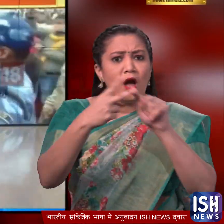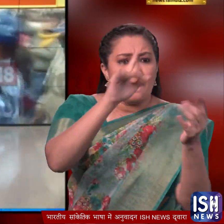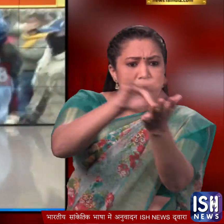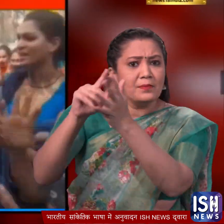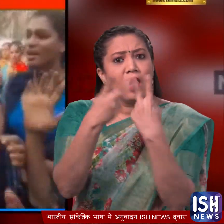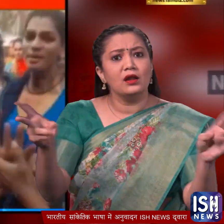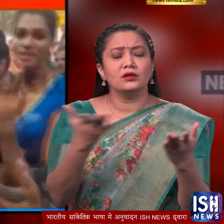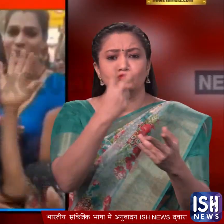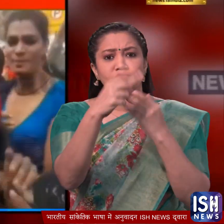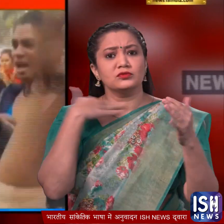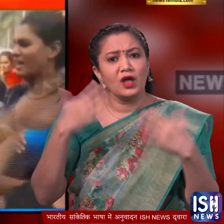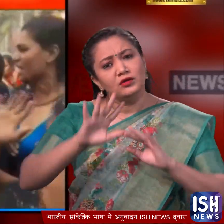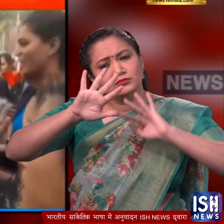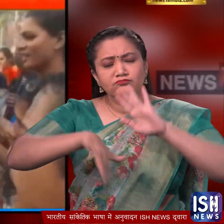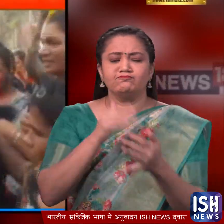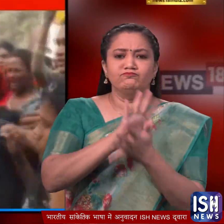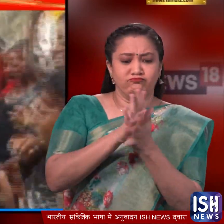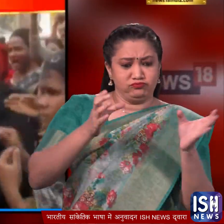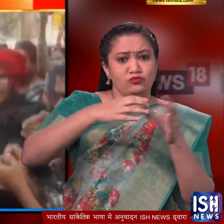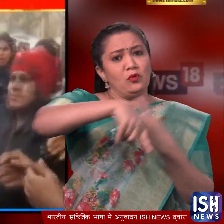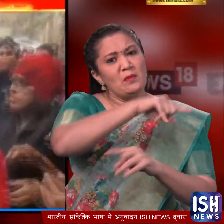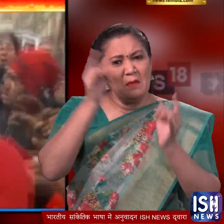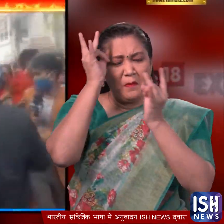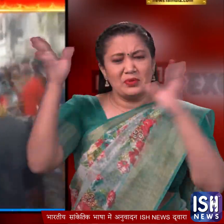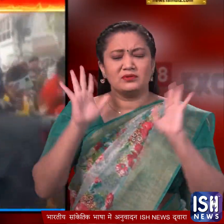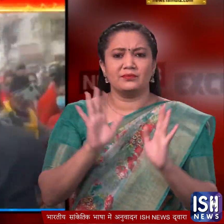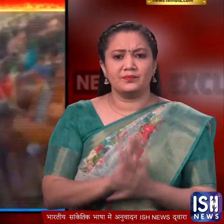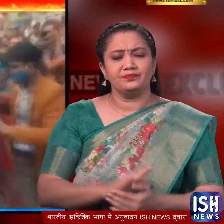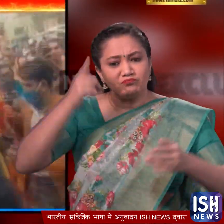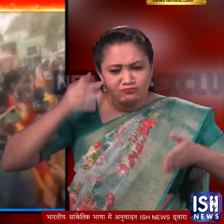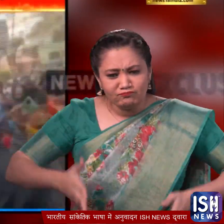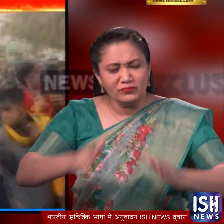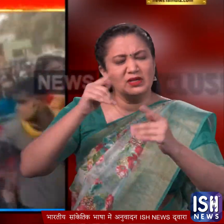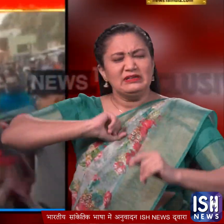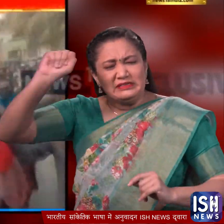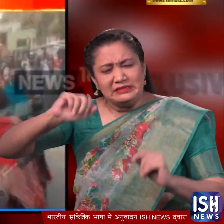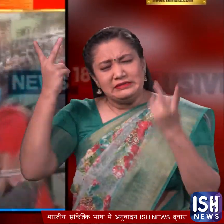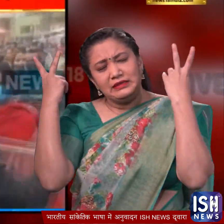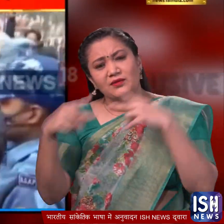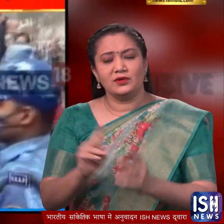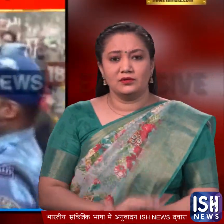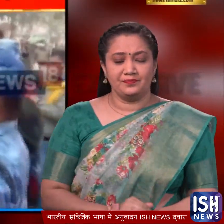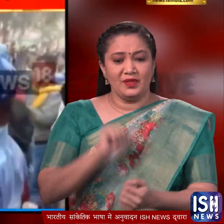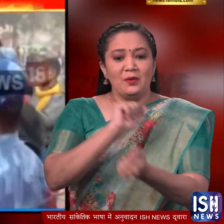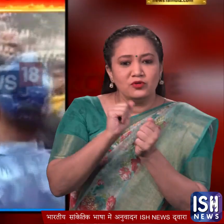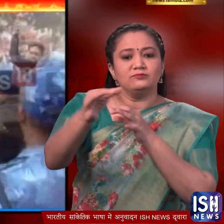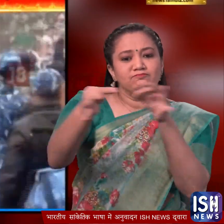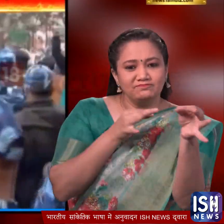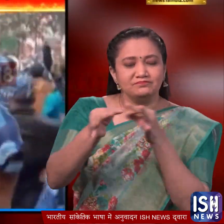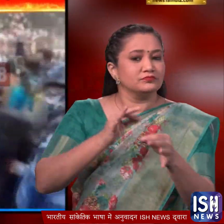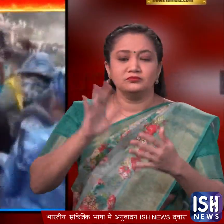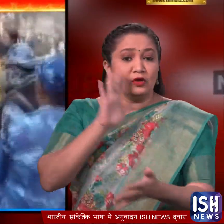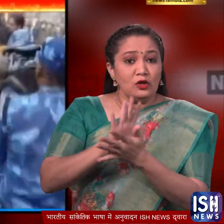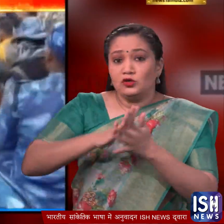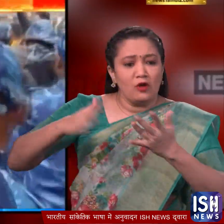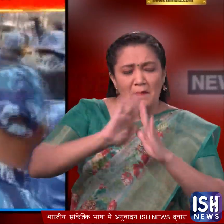चुके हैं, जिसके बाद किन्नरों का गुस्सा भड़क गया और उन्होंने सड़क जैम कर खूब हंगामा किया। पुलिस जब उन्हें समझाने गई